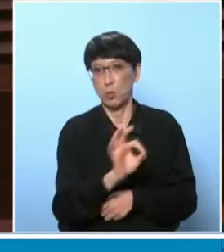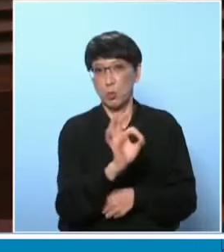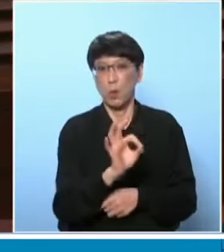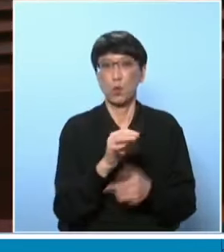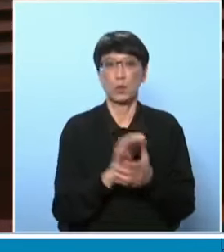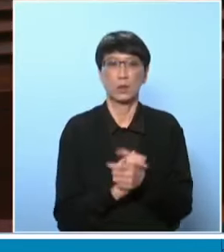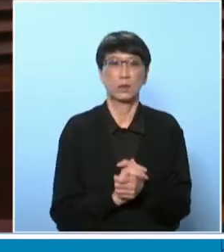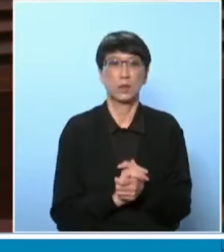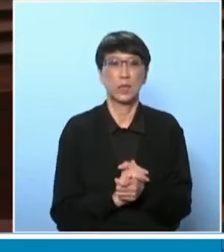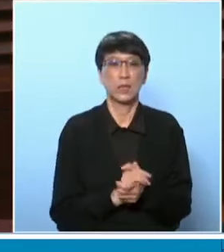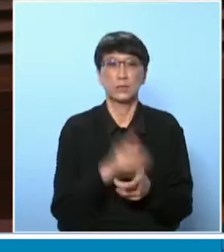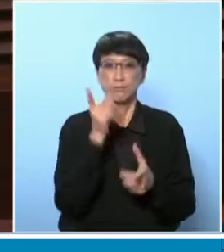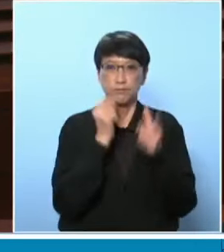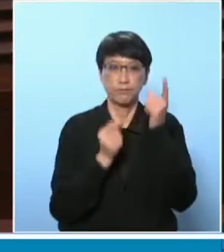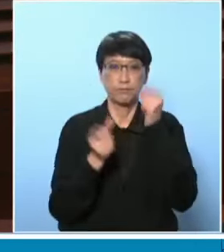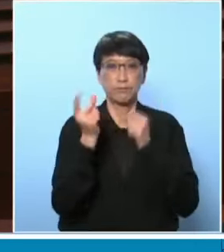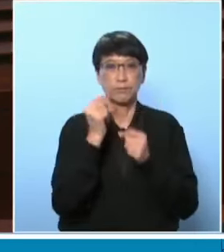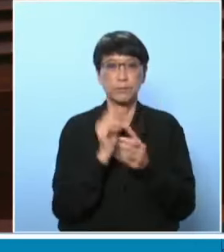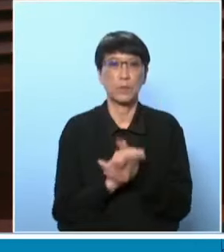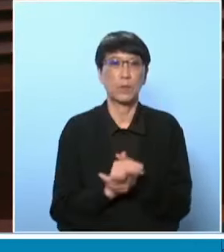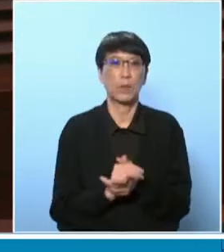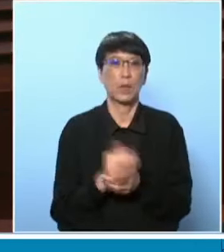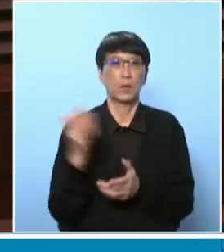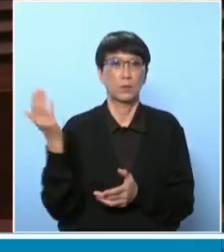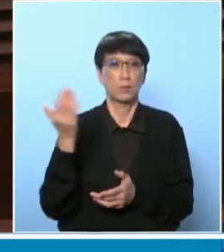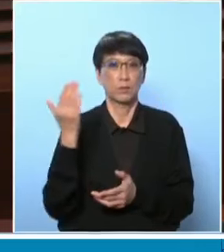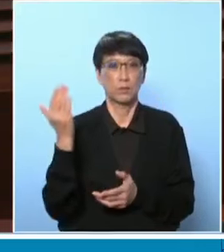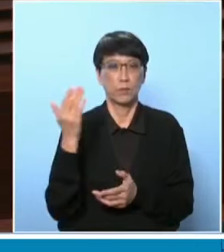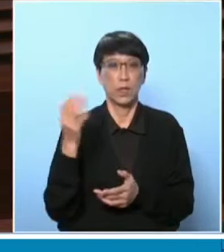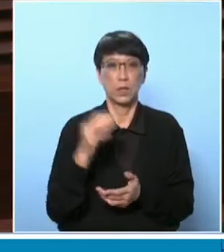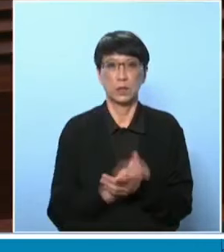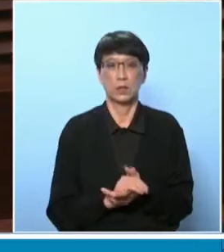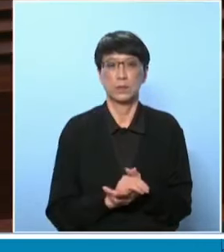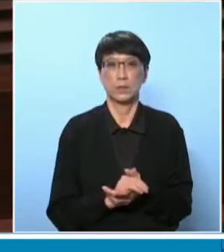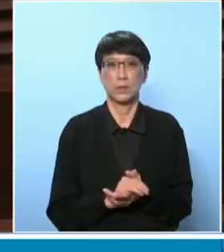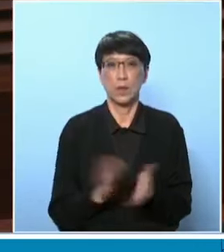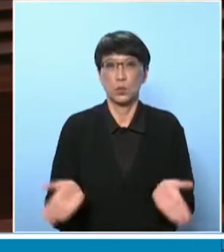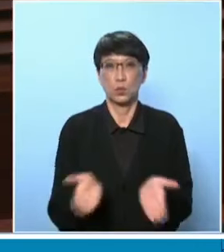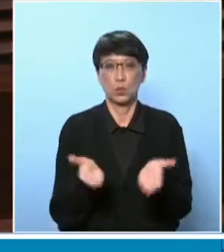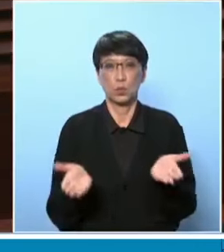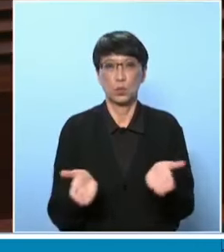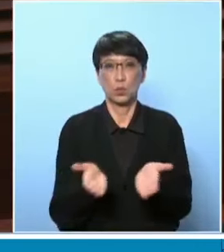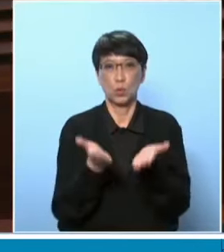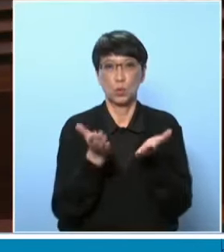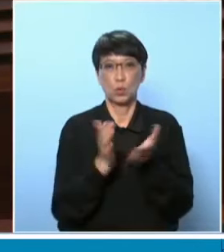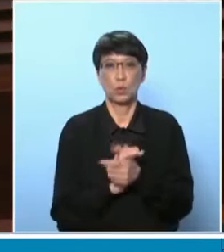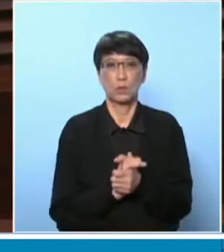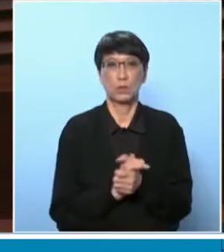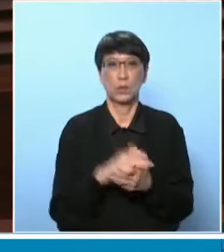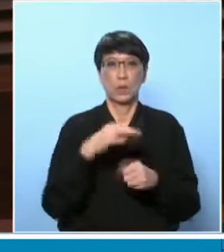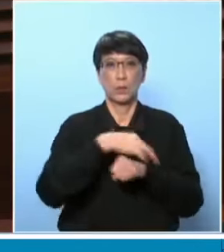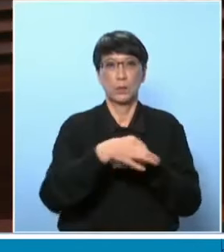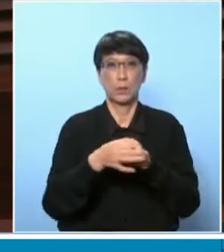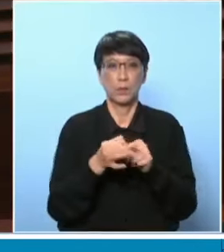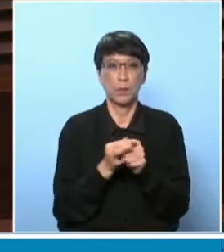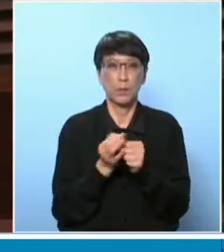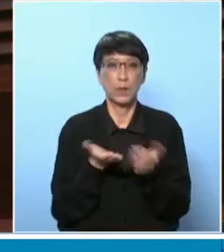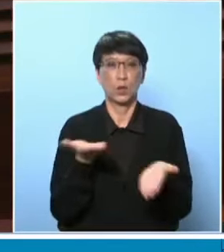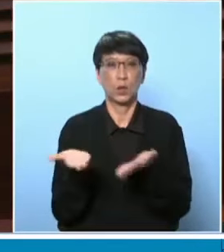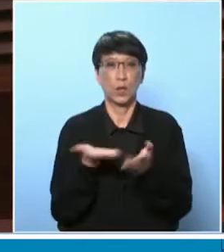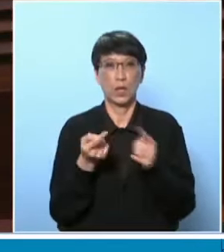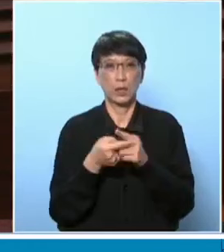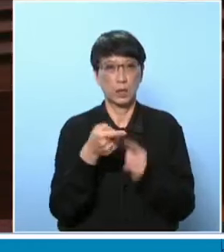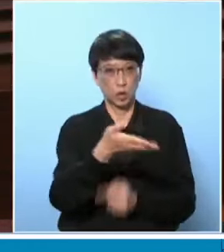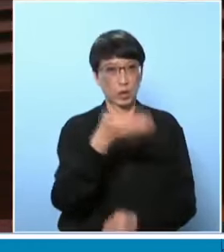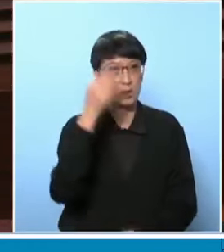別可以體驗到嘅旅遊嘅體驗咧，更加能夠咧係推廣去到唔同嘅客源市場，令